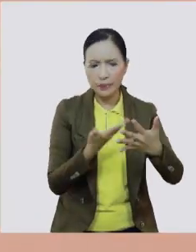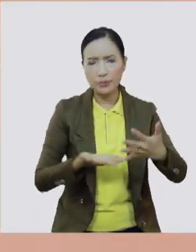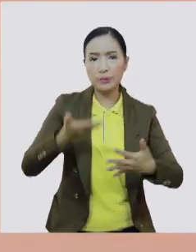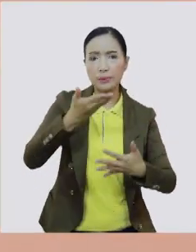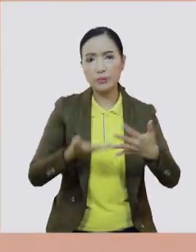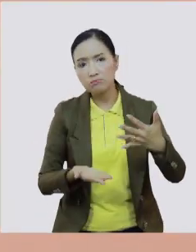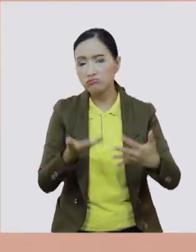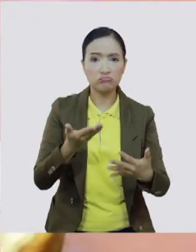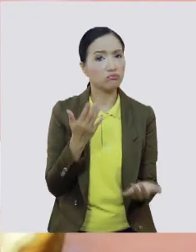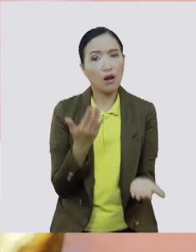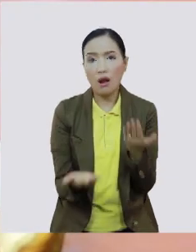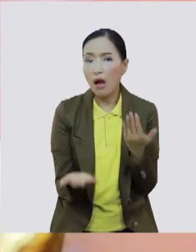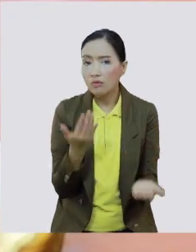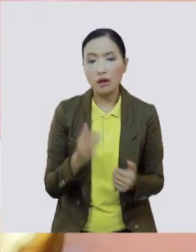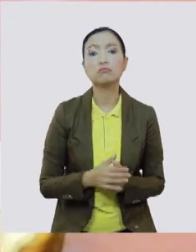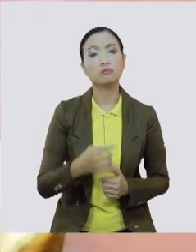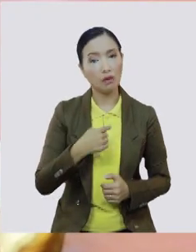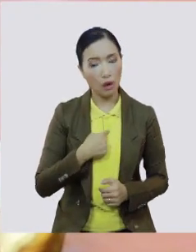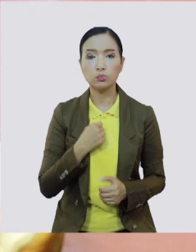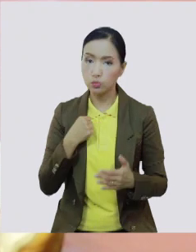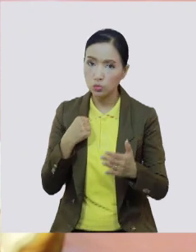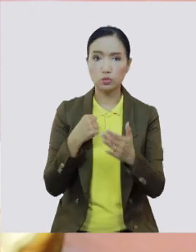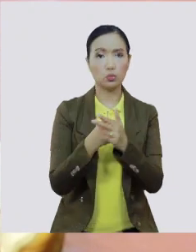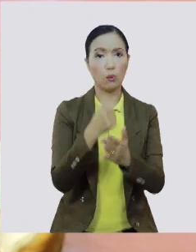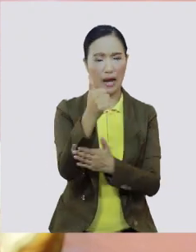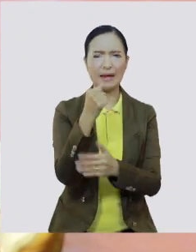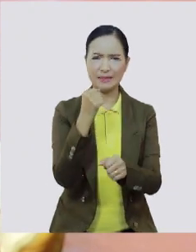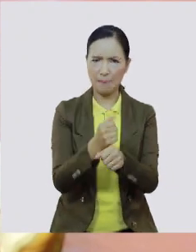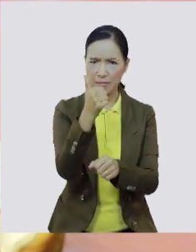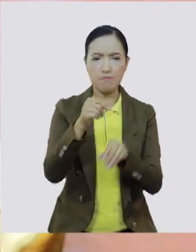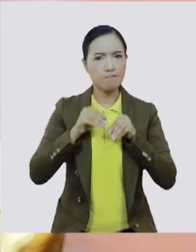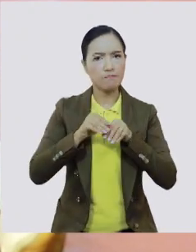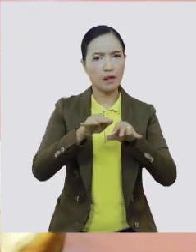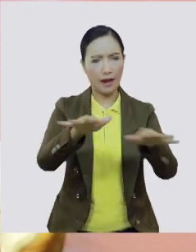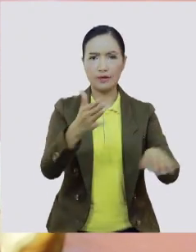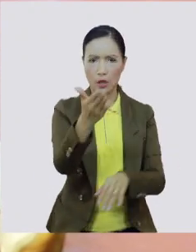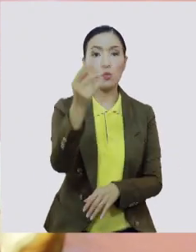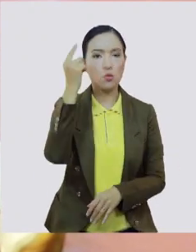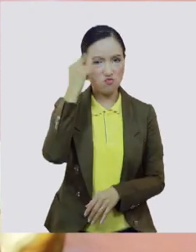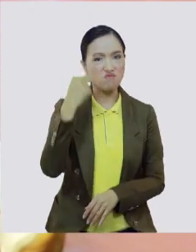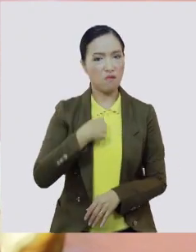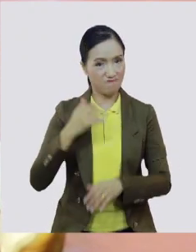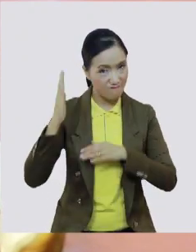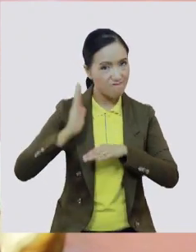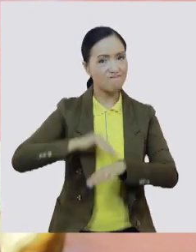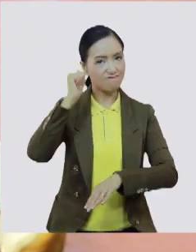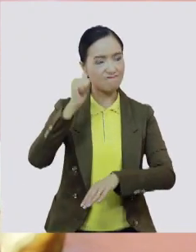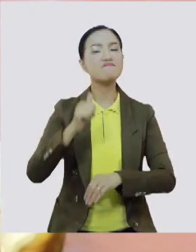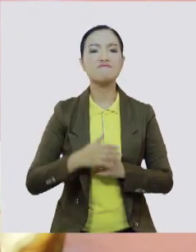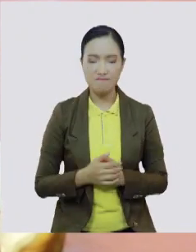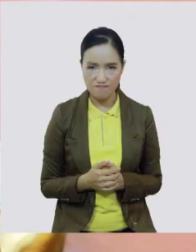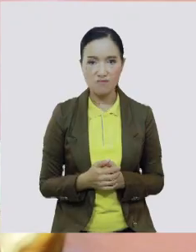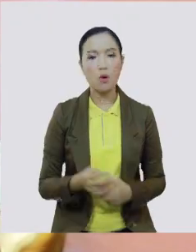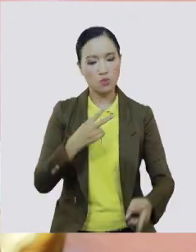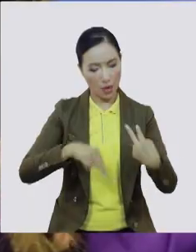ระดับสูงระดับต่ำนะคะก็คือเราสามารถสู้ได้อะเราทำได้ประกาศให้เขารู้เลยว่าเรามีศักยภาพพอที่จะ